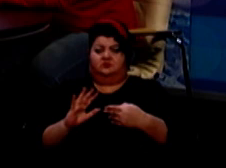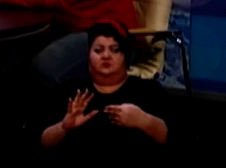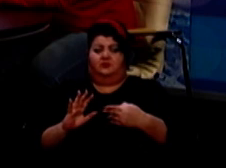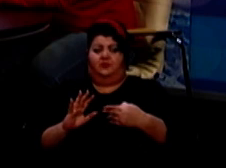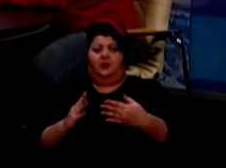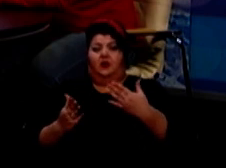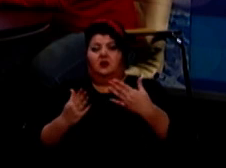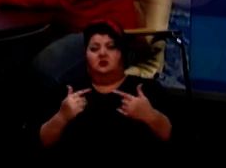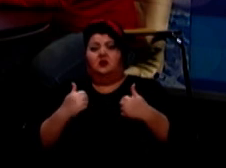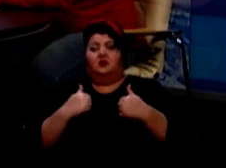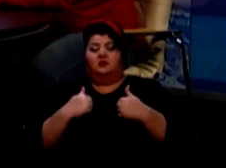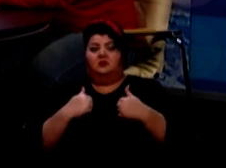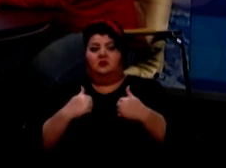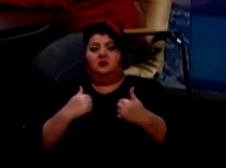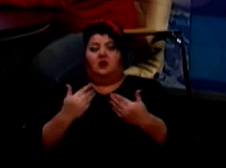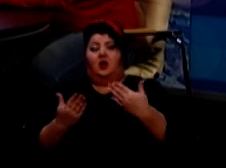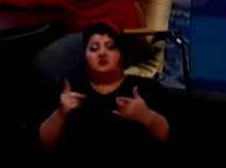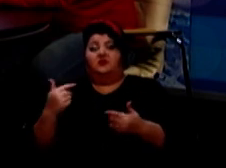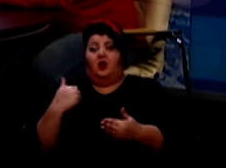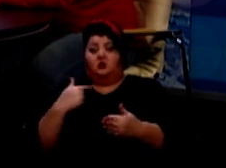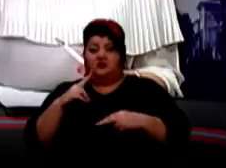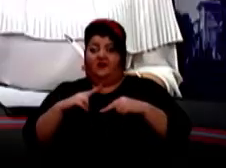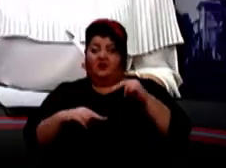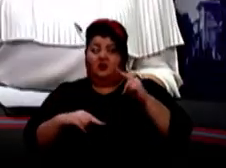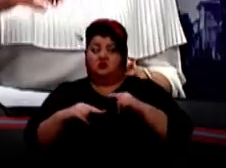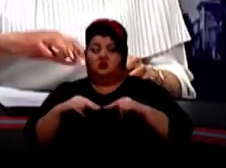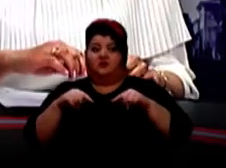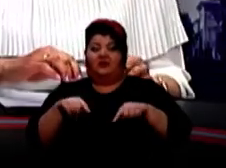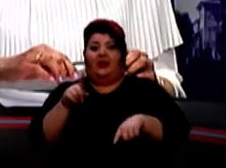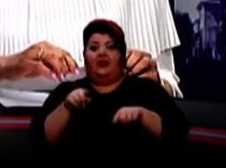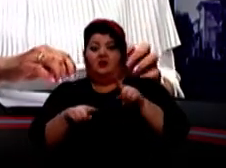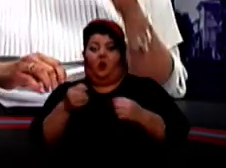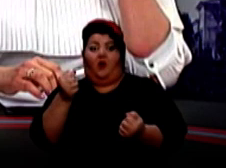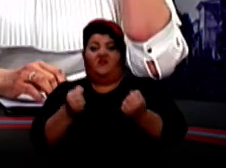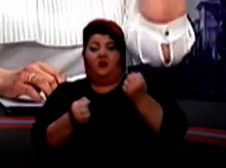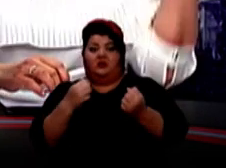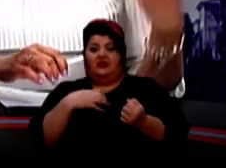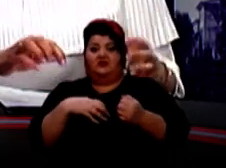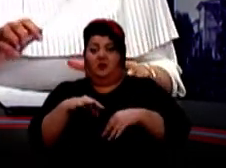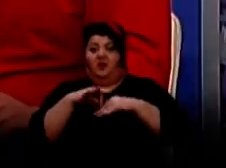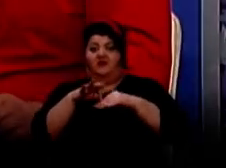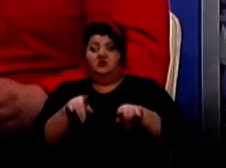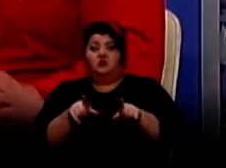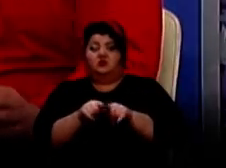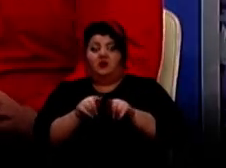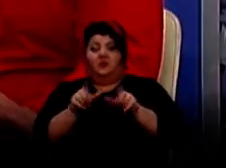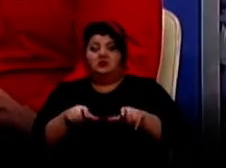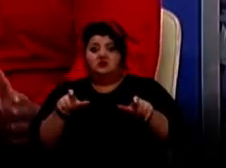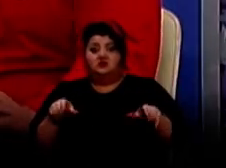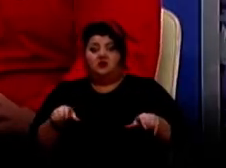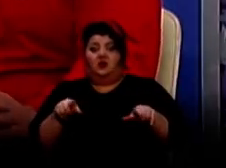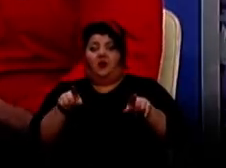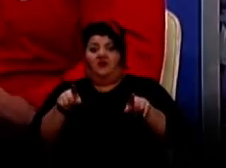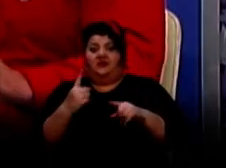комісії якщо ви хочете влаштовувати те, як інколи водії себе ведуть з пасажирами тут в ефірі, то